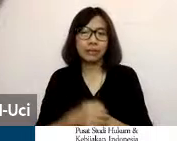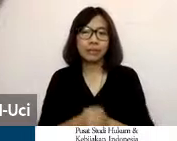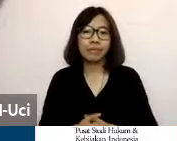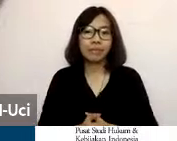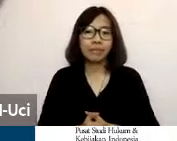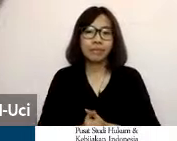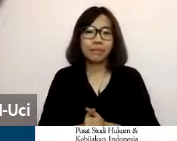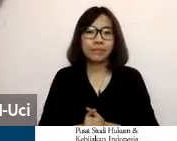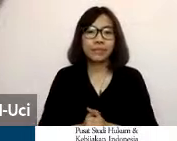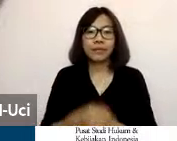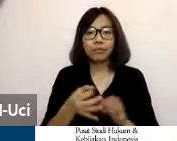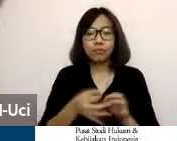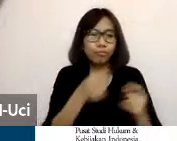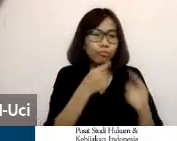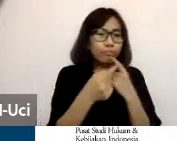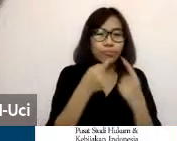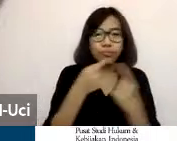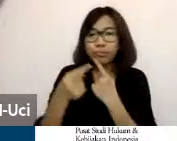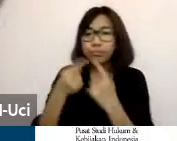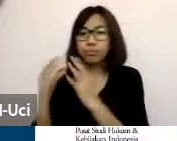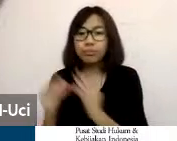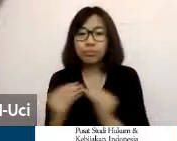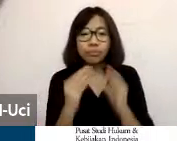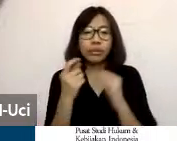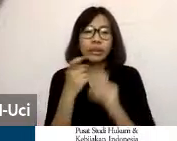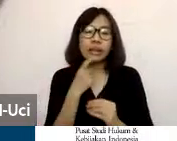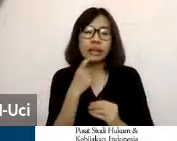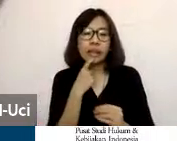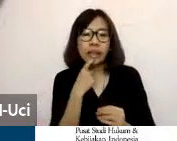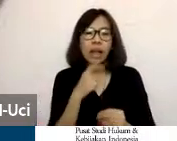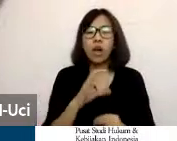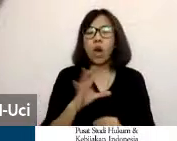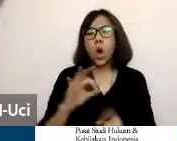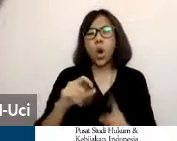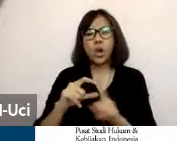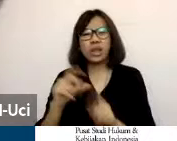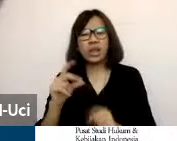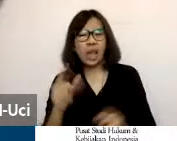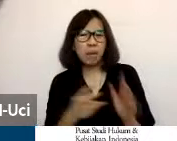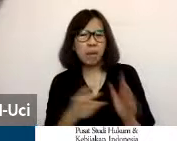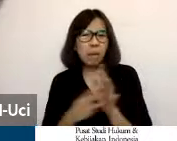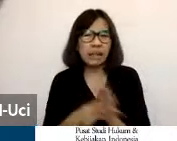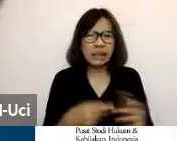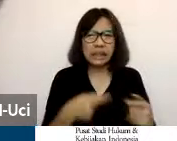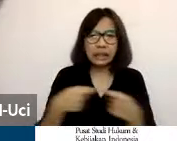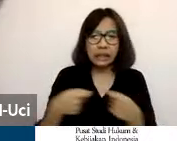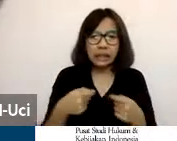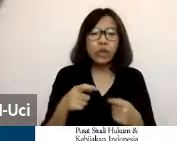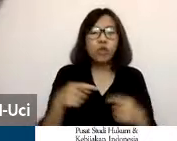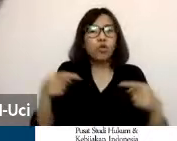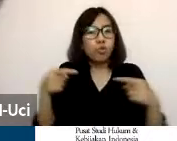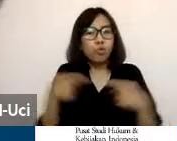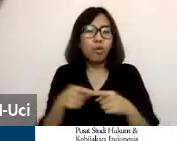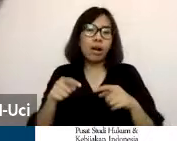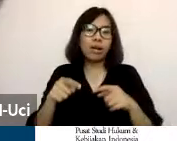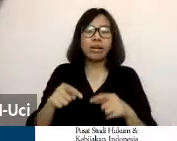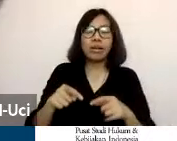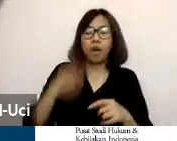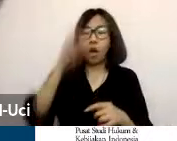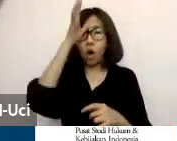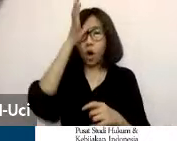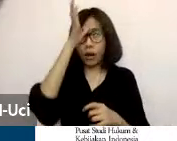untuk mendiskusikan masalah online diskrit resolution kaitanya dengan perlindungan terhadap konsumen